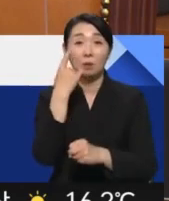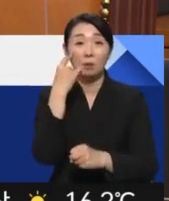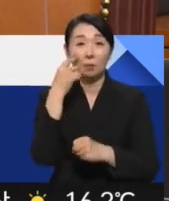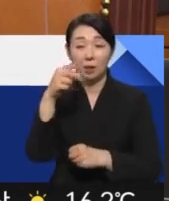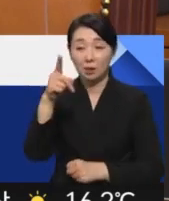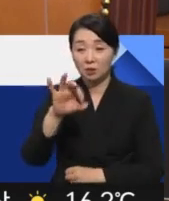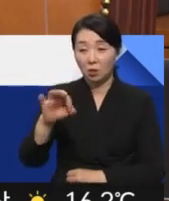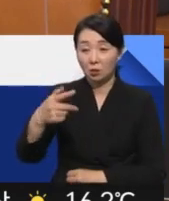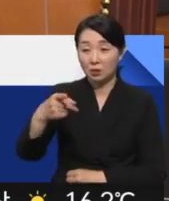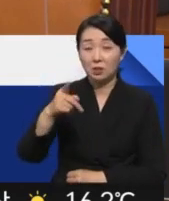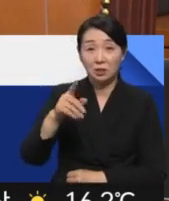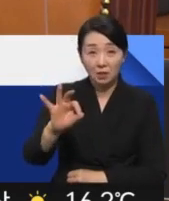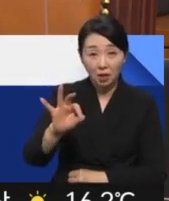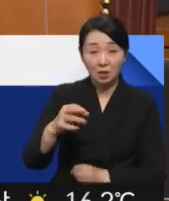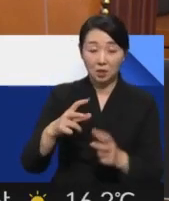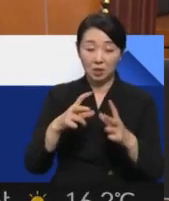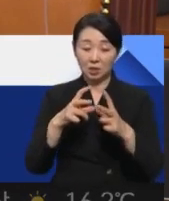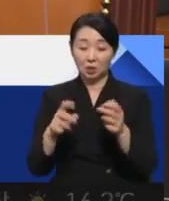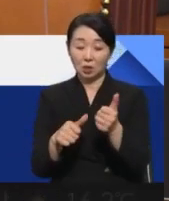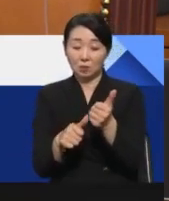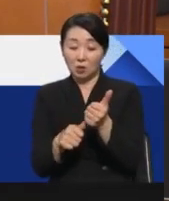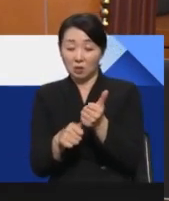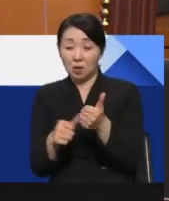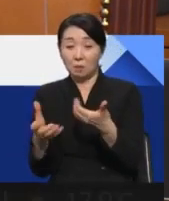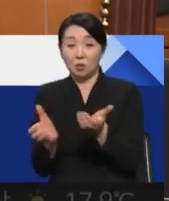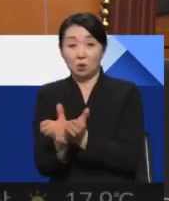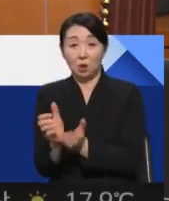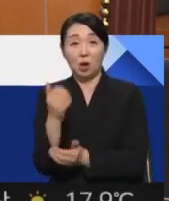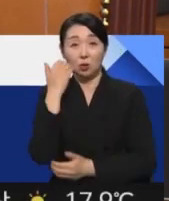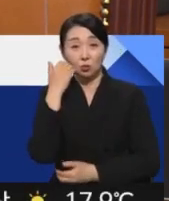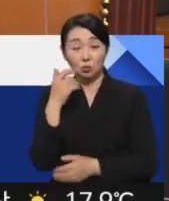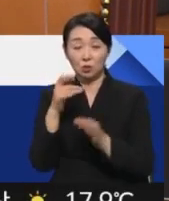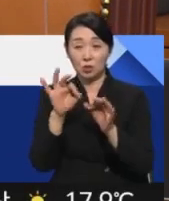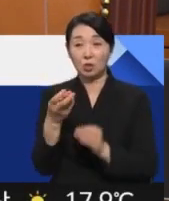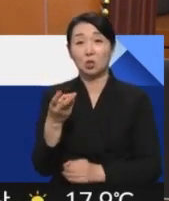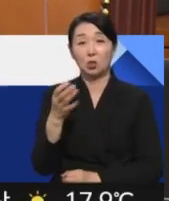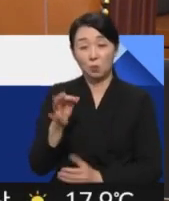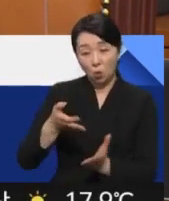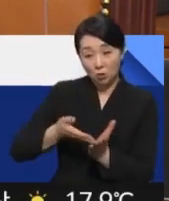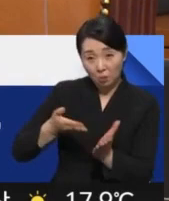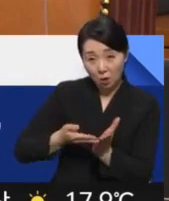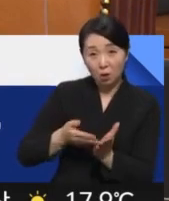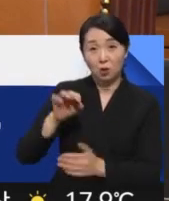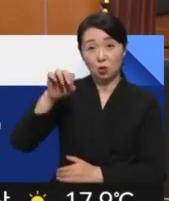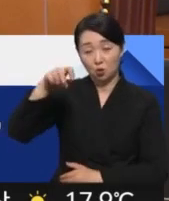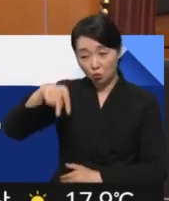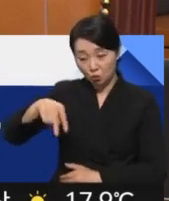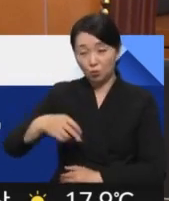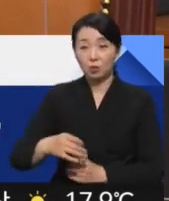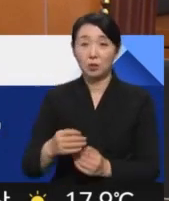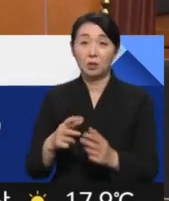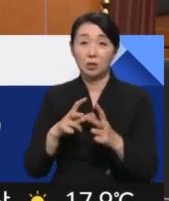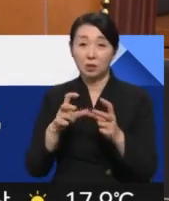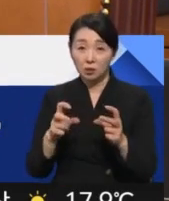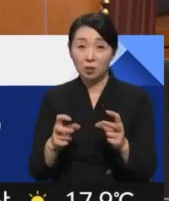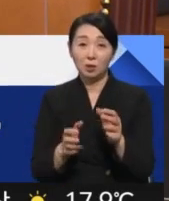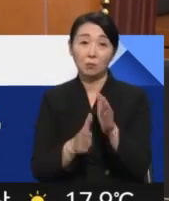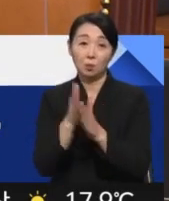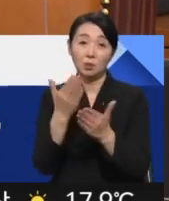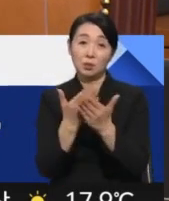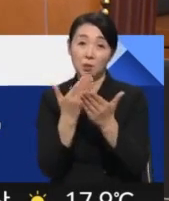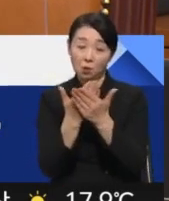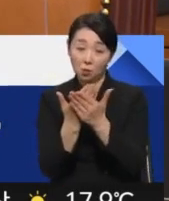정진상, 성남시 정책비서관 김용, 경기도 대변인 유동규, 성남도시개발공사 사장